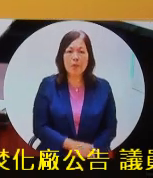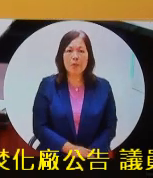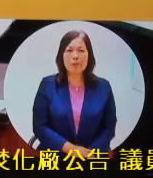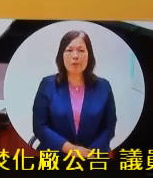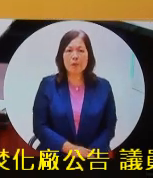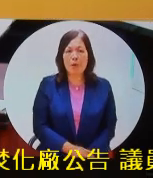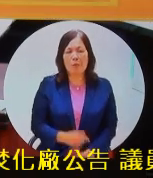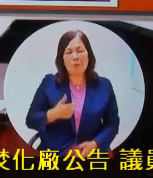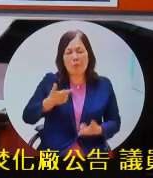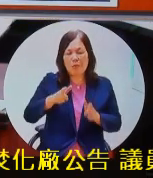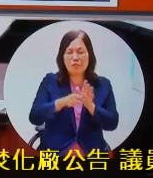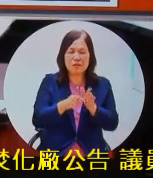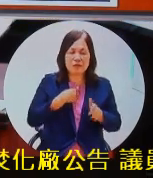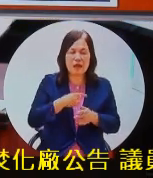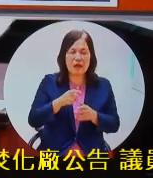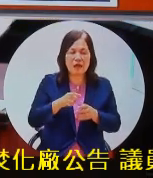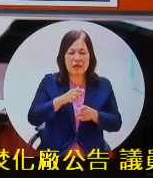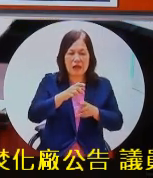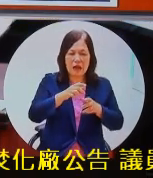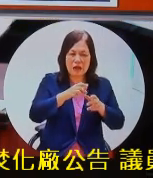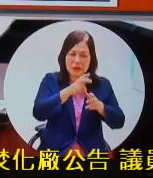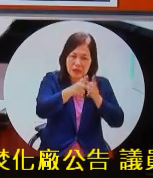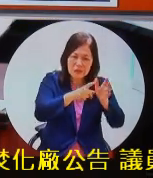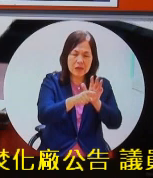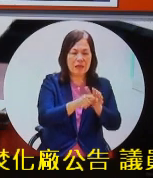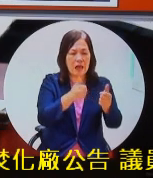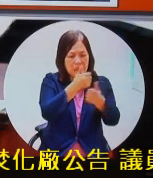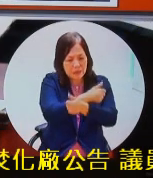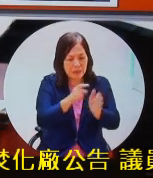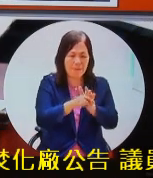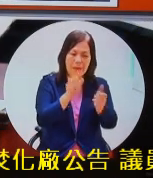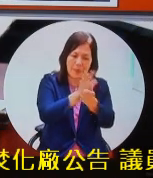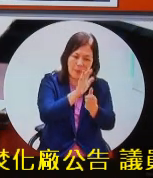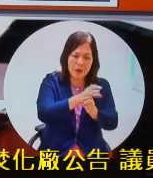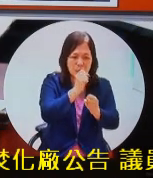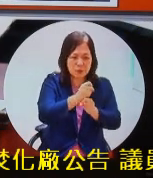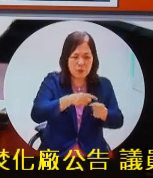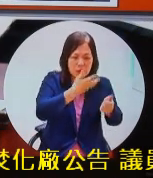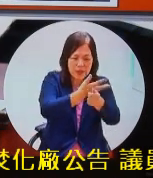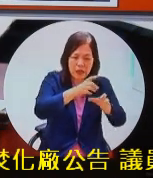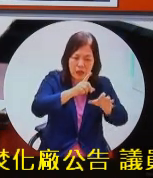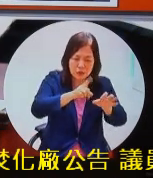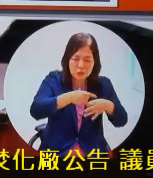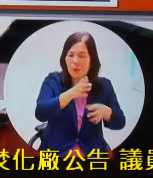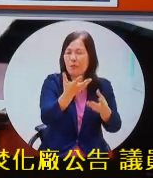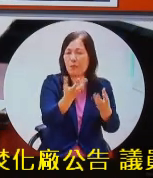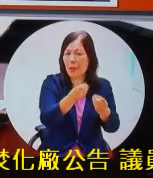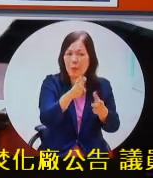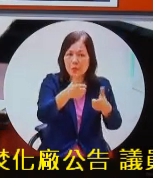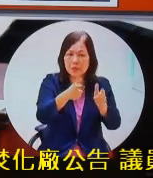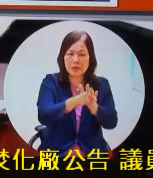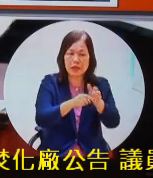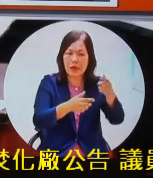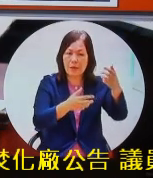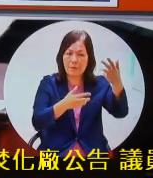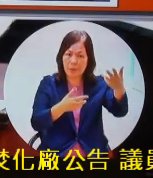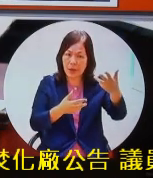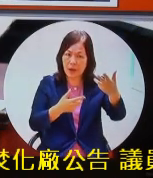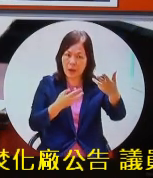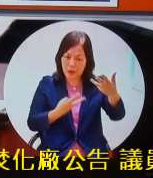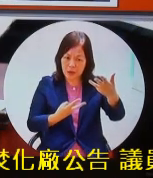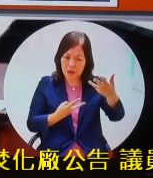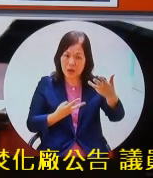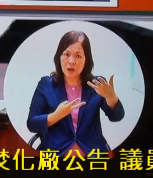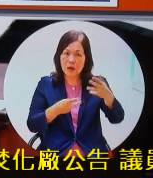说厂商来代操作代营运，不给他利润。我想这个8:2的这个利润，都是在